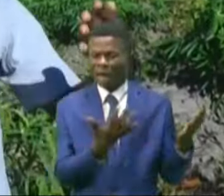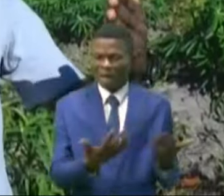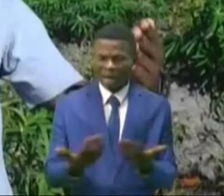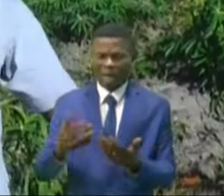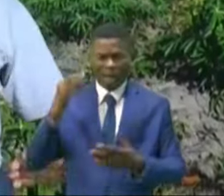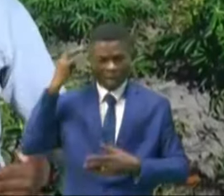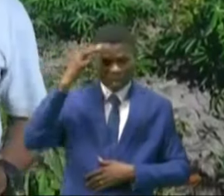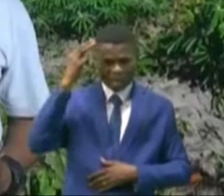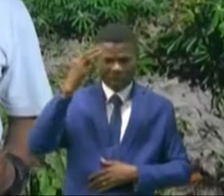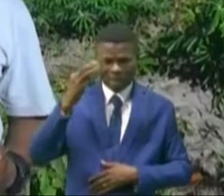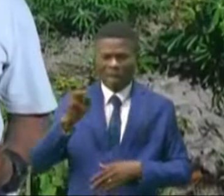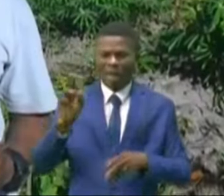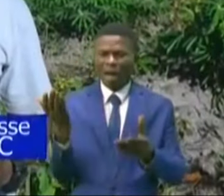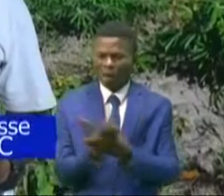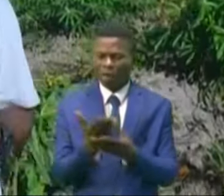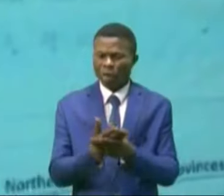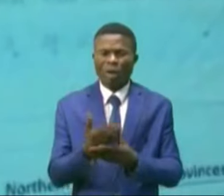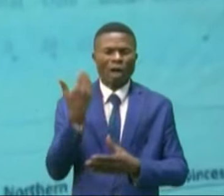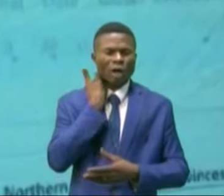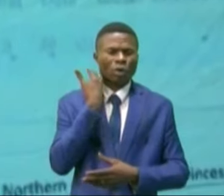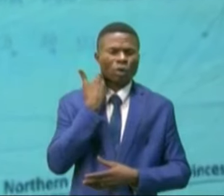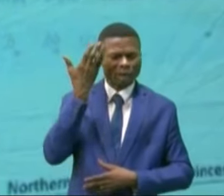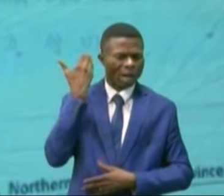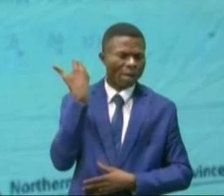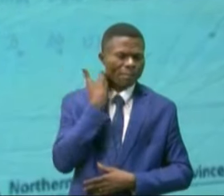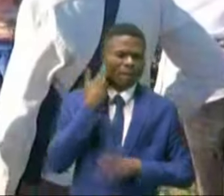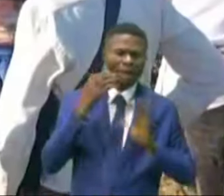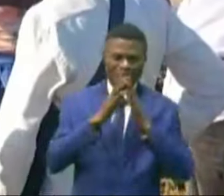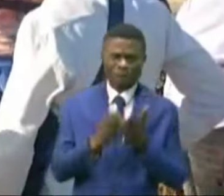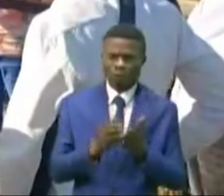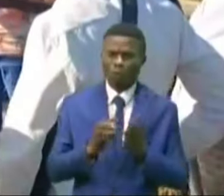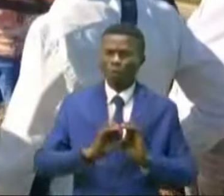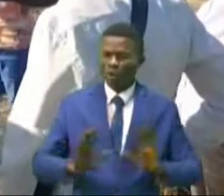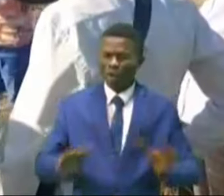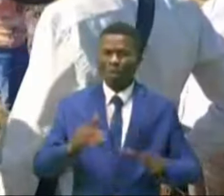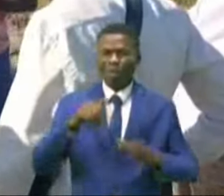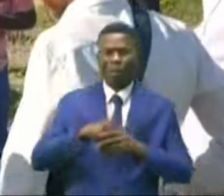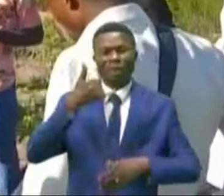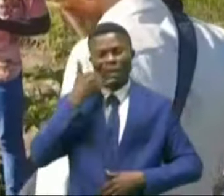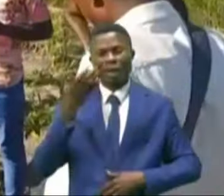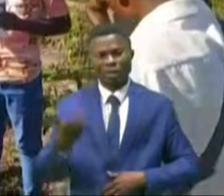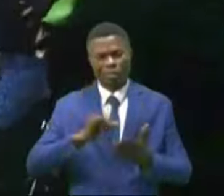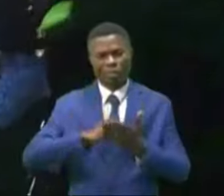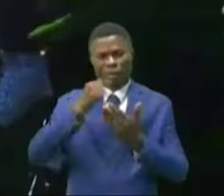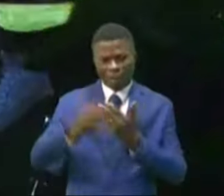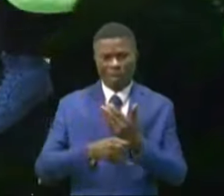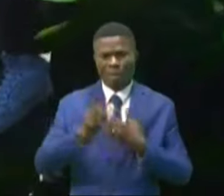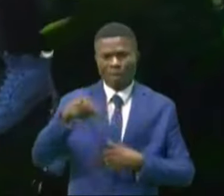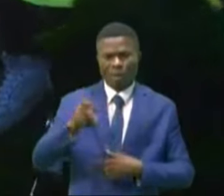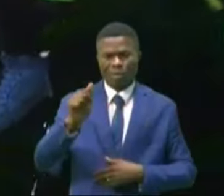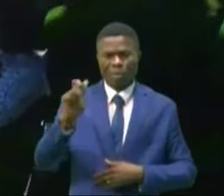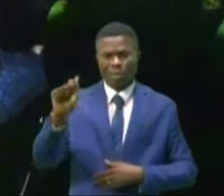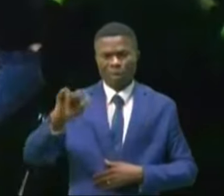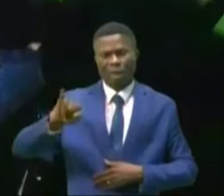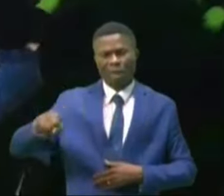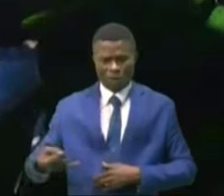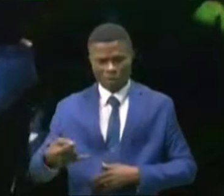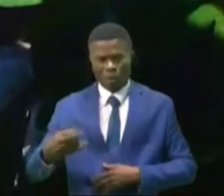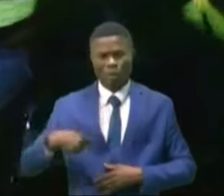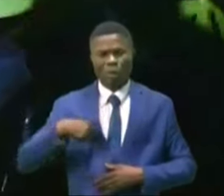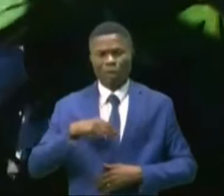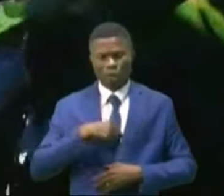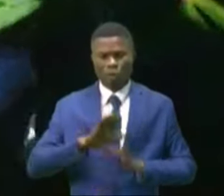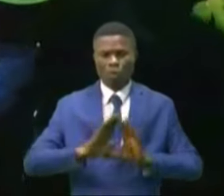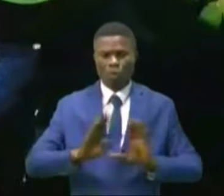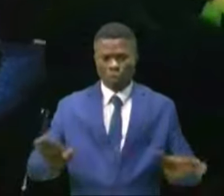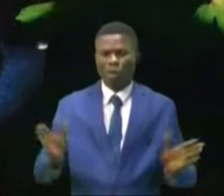dire quel est le type de maladie qu'il y a là-bas. Cette application va permettre de préserver les acquis du projet Picagel. C'est comme ça que nous voulons capaciter